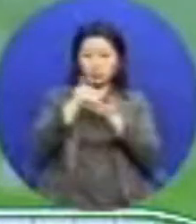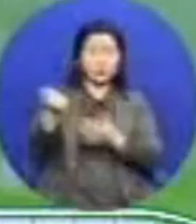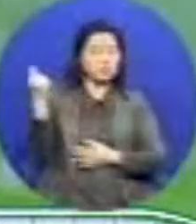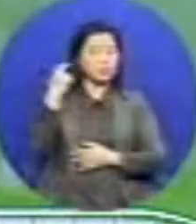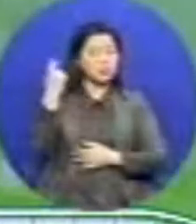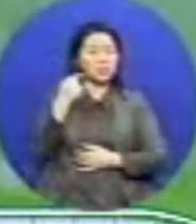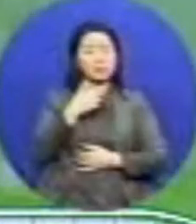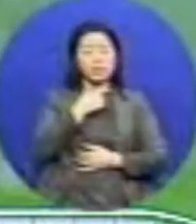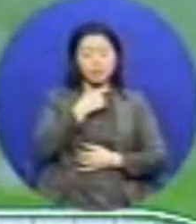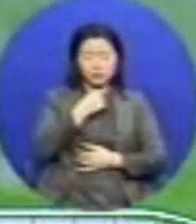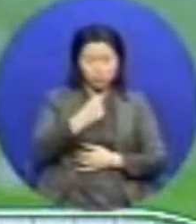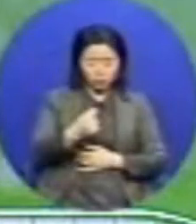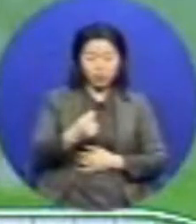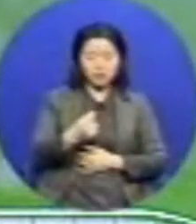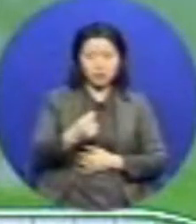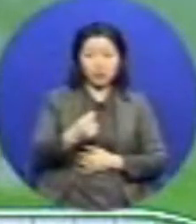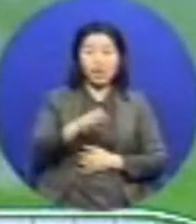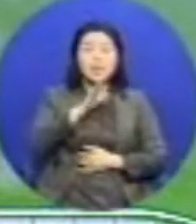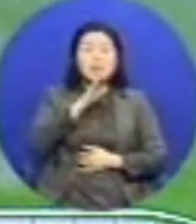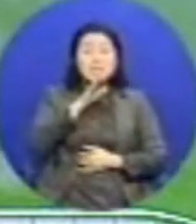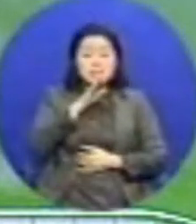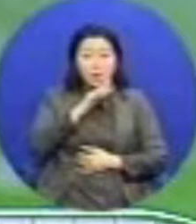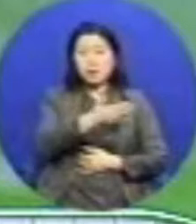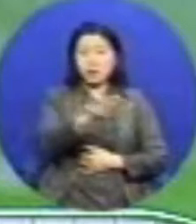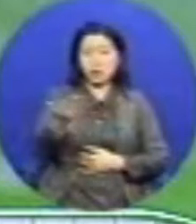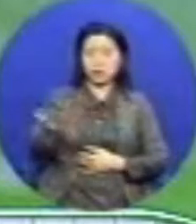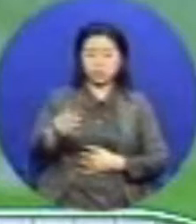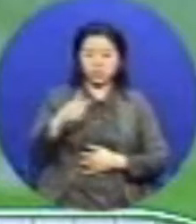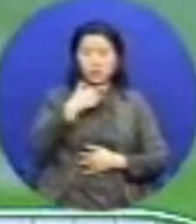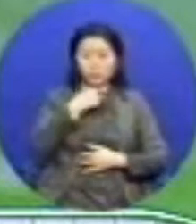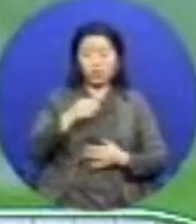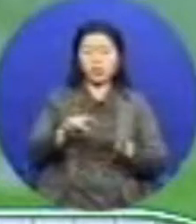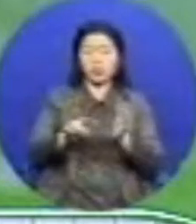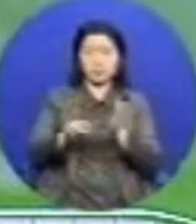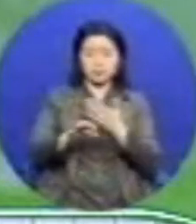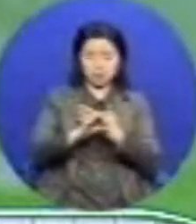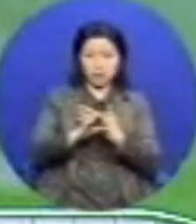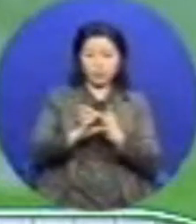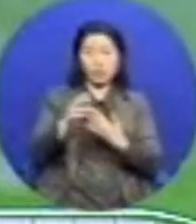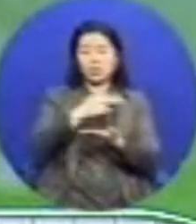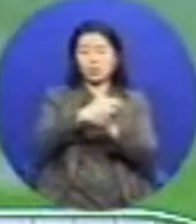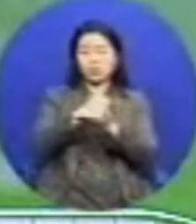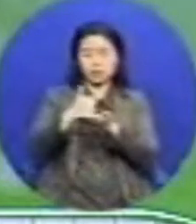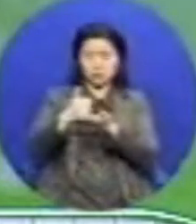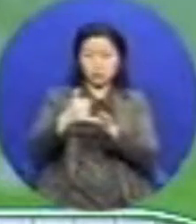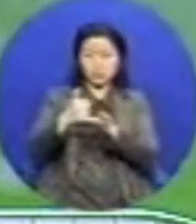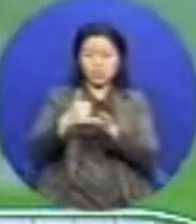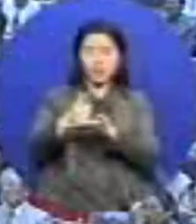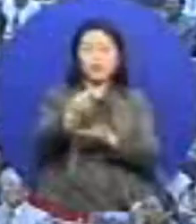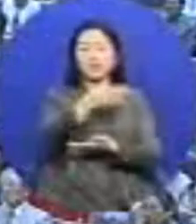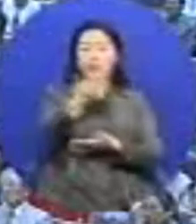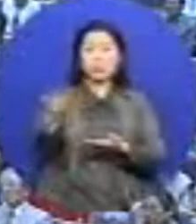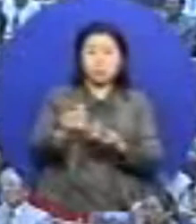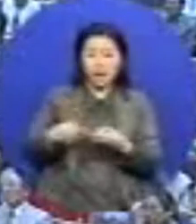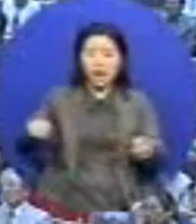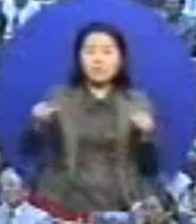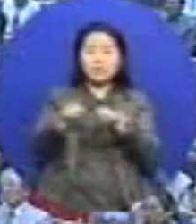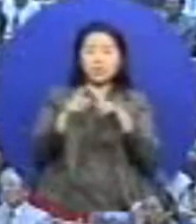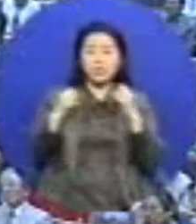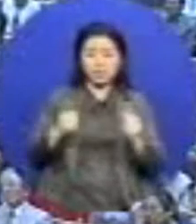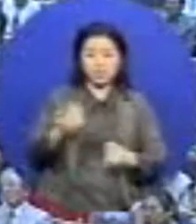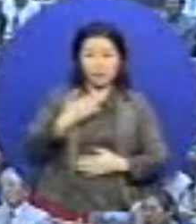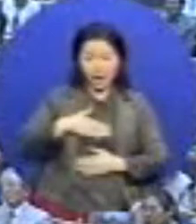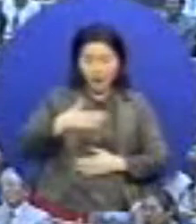여러분이 정말 그렇게 원하시면 예수님께서 주님이 함께 계시는 것을 여러분에게 알게 해 주시고